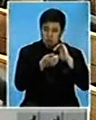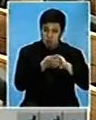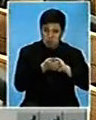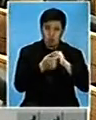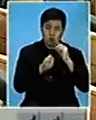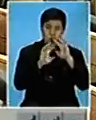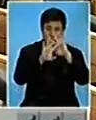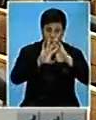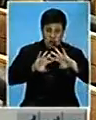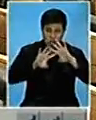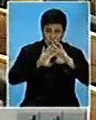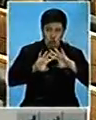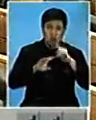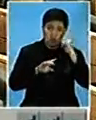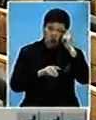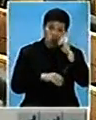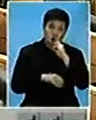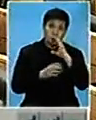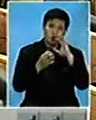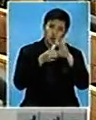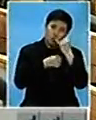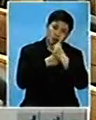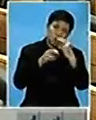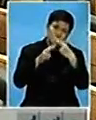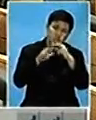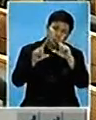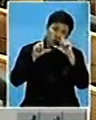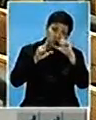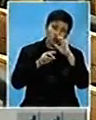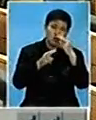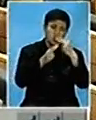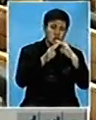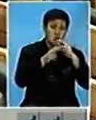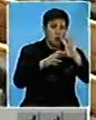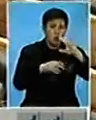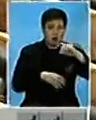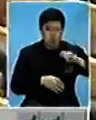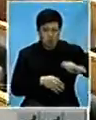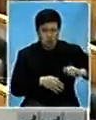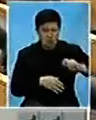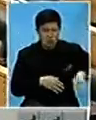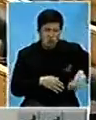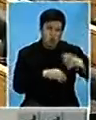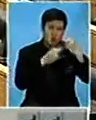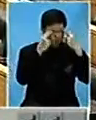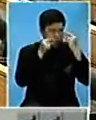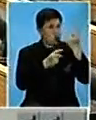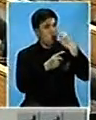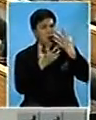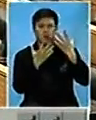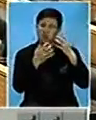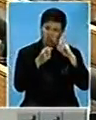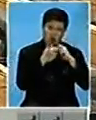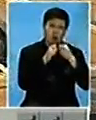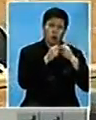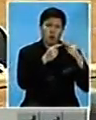ซียนด้วยกันทั้งหมดเนี่ยเราจะไปพาดพิงเพื่อให้คนนั้นเสียหายไปกล่าวถึงสมเด็จฮุนเซนเดี๋ยวเขาด่ามาถึงเราบ้างมันก็จะเป็นปัญหา